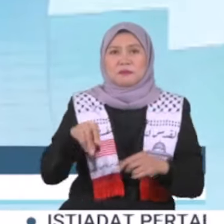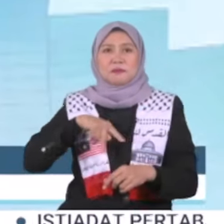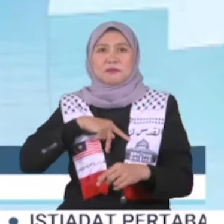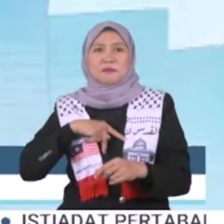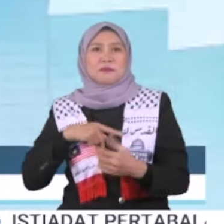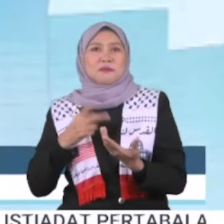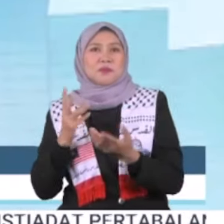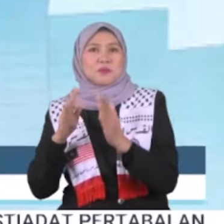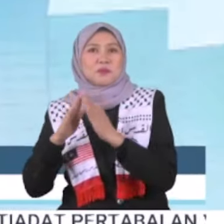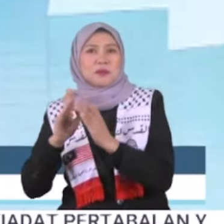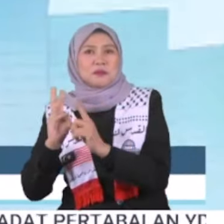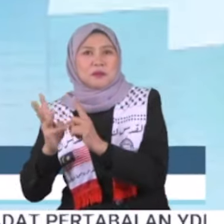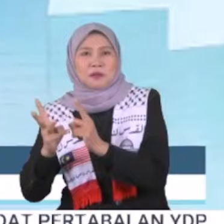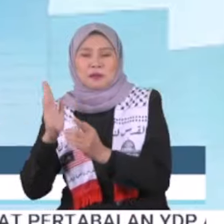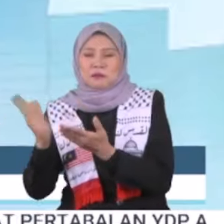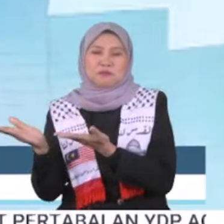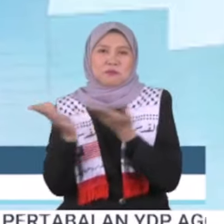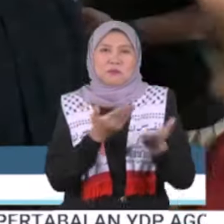ke Mahkamah Kuala Lumpur.